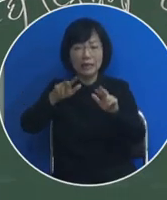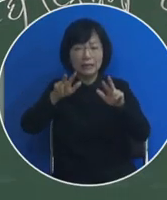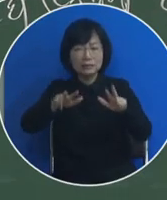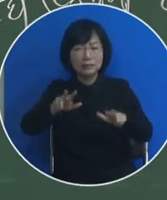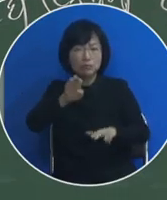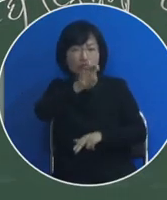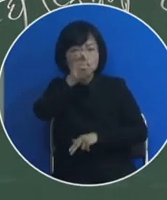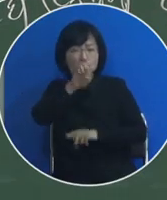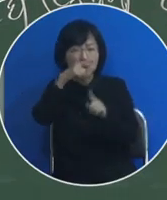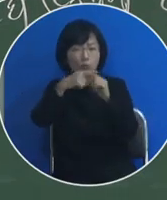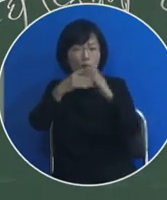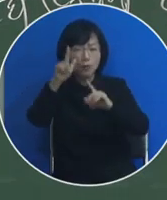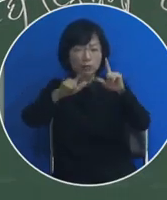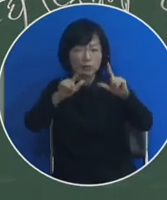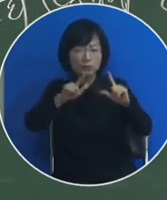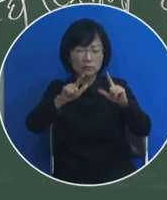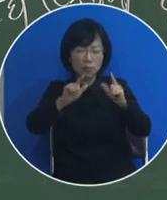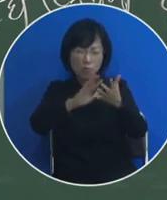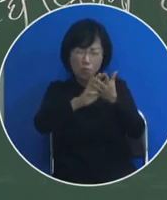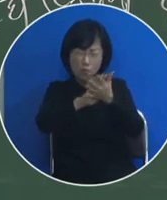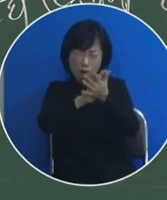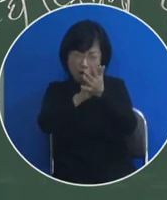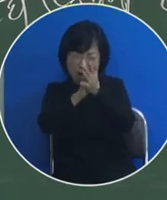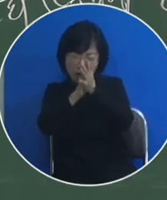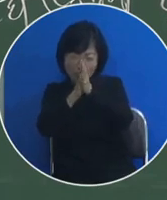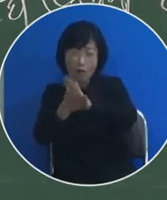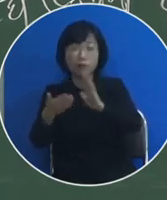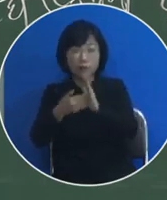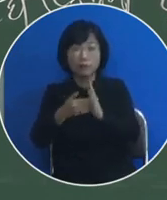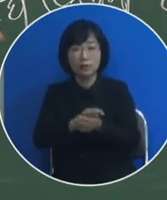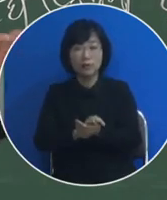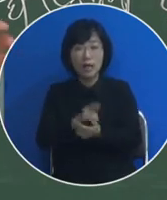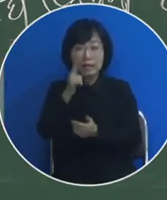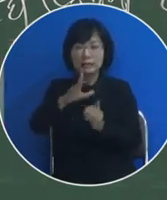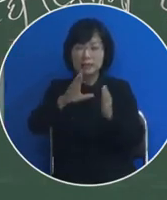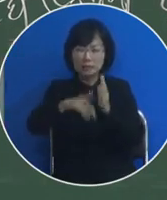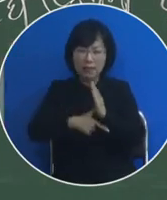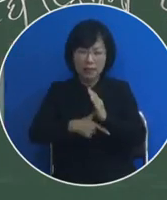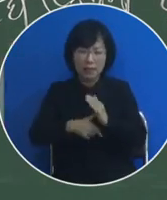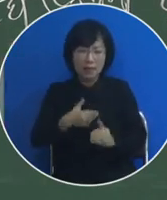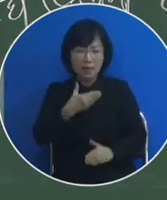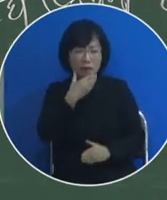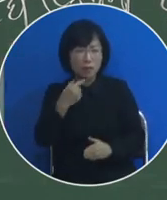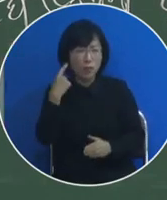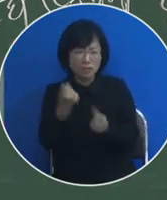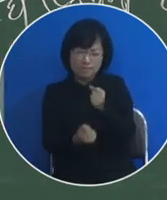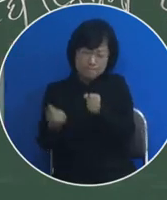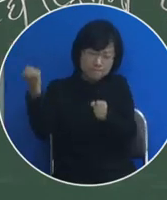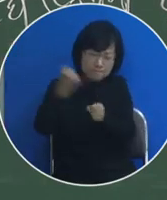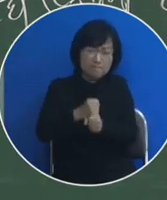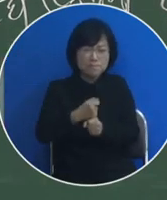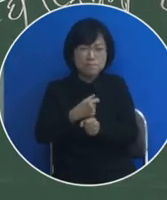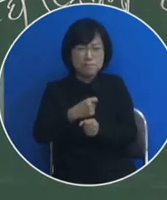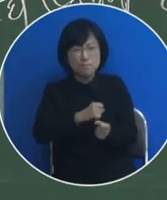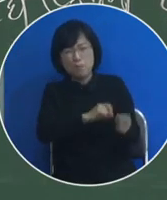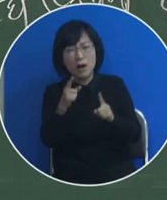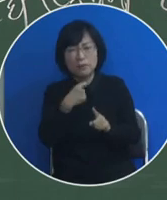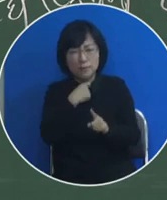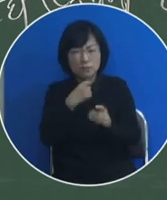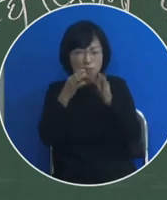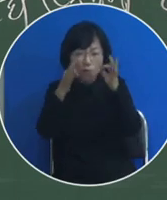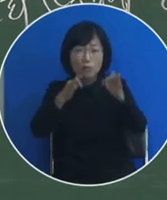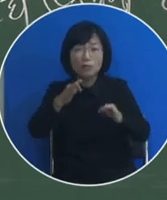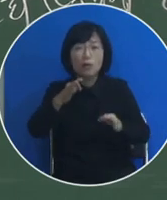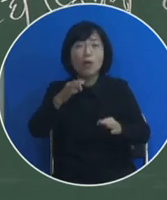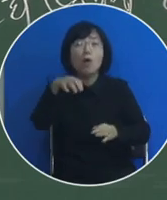completely tarnished the Europe churches. 그때 복음 회복하려고 들고 나온 나라가 사실은 미국이었어요. At that time, a nation that came